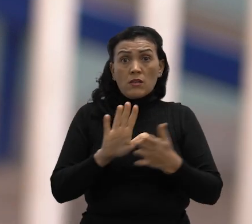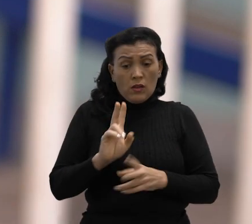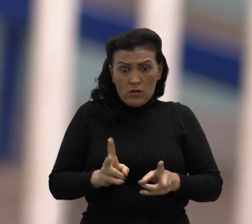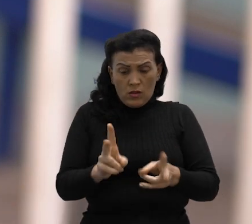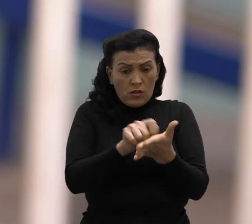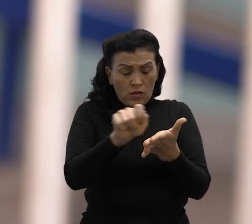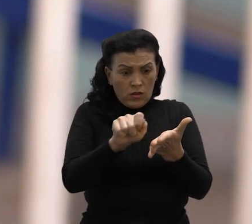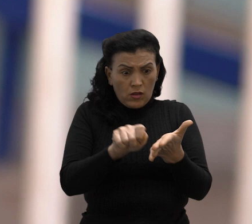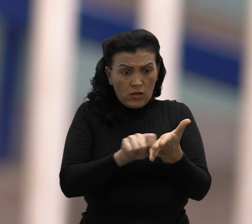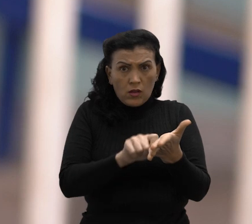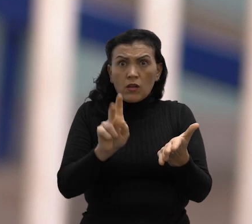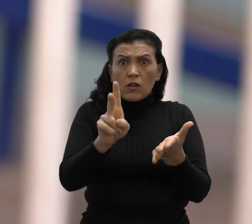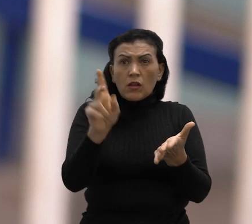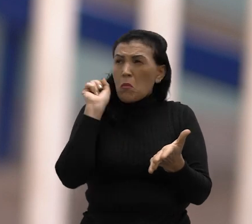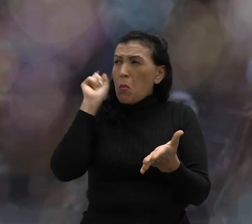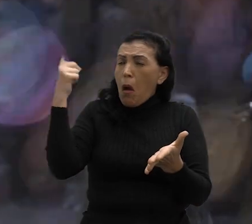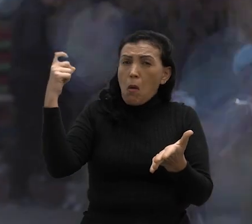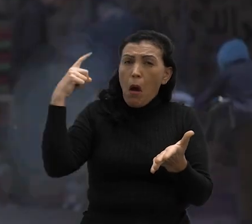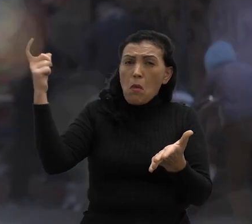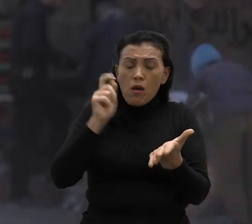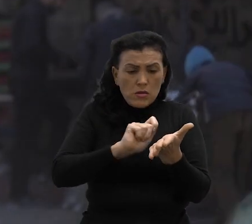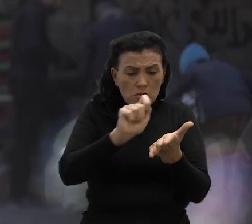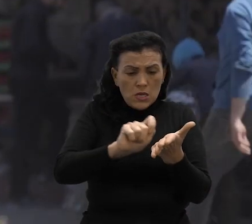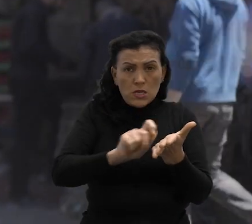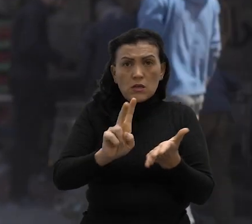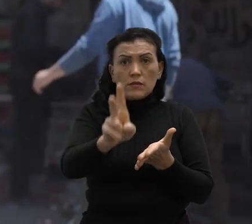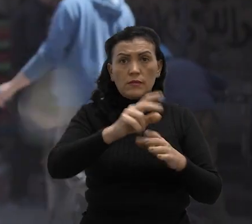ضلتني مستمره بالكتابه.